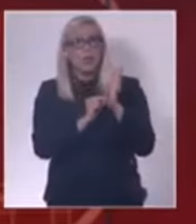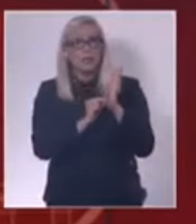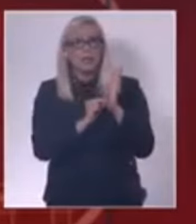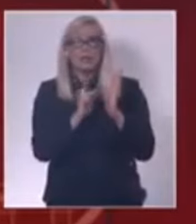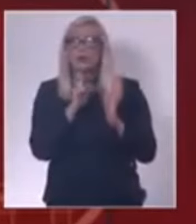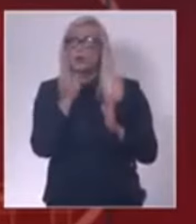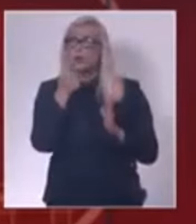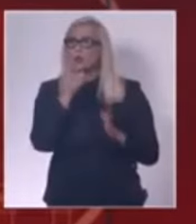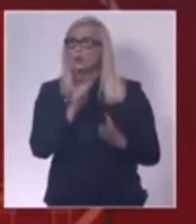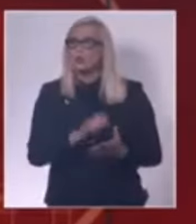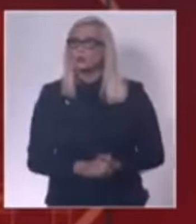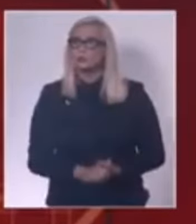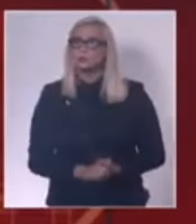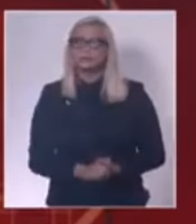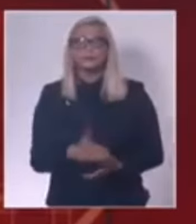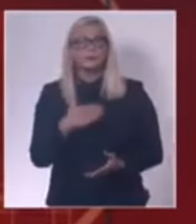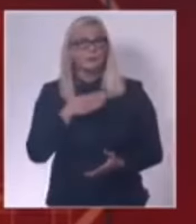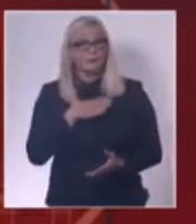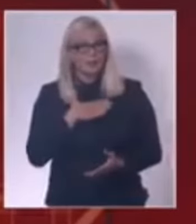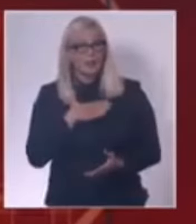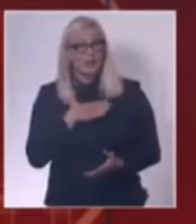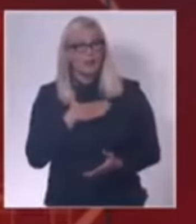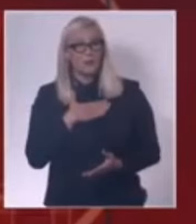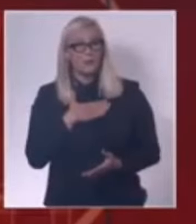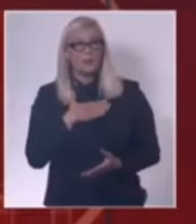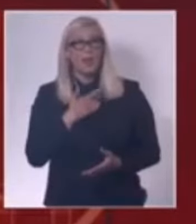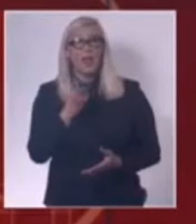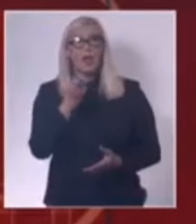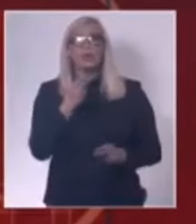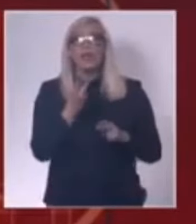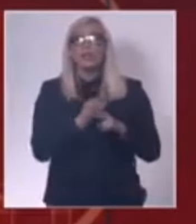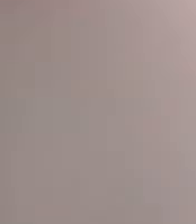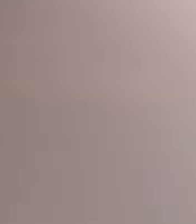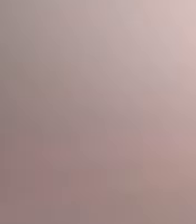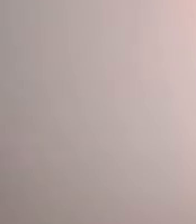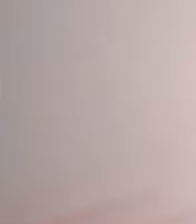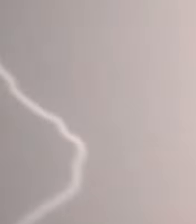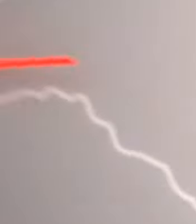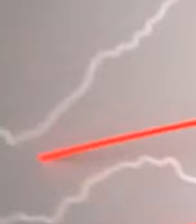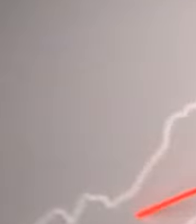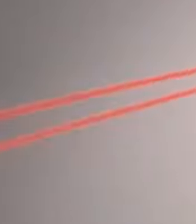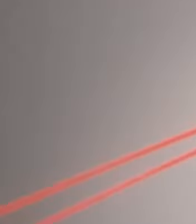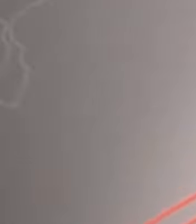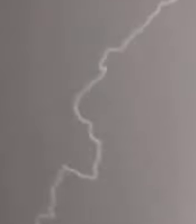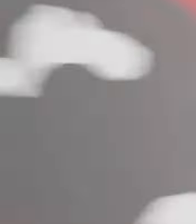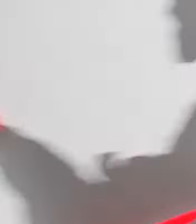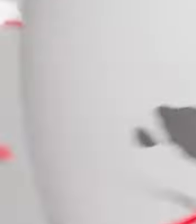sjelljeve të individëve, që është problemi ynë i brendshëm që do ta zgjidhim brenda shtetit tonë.